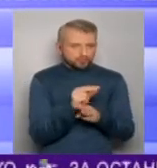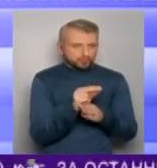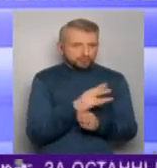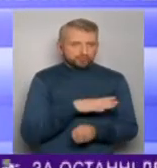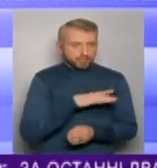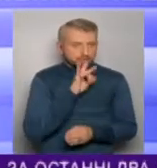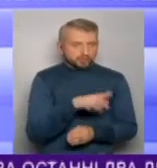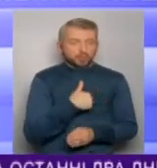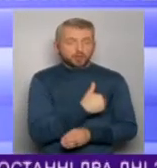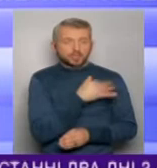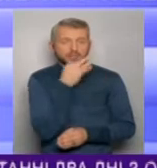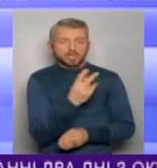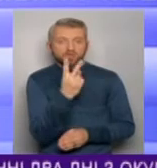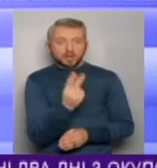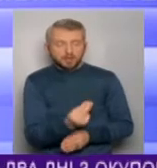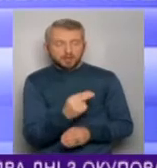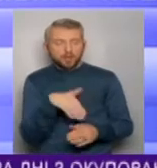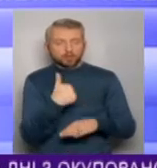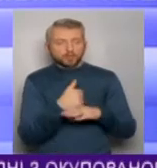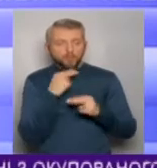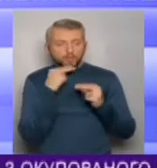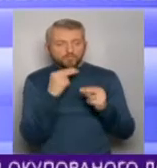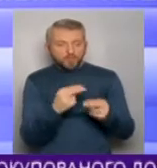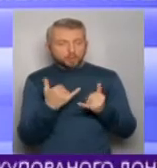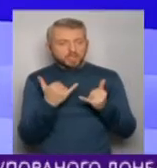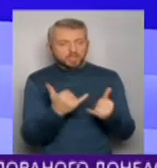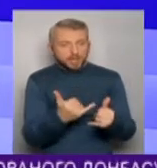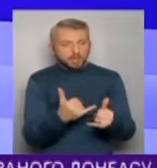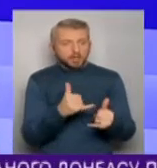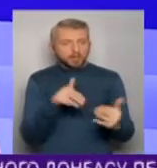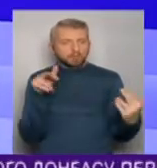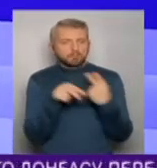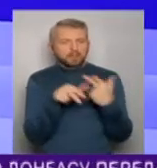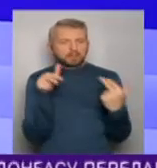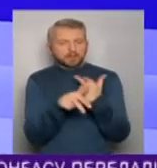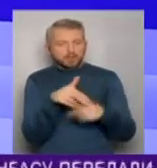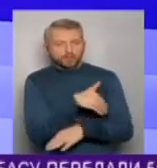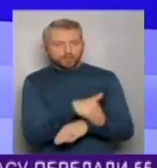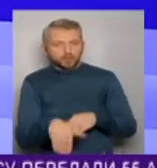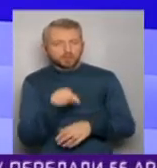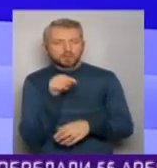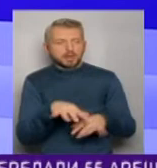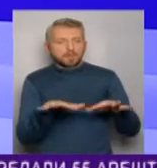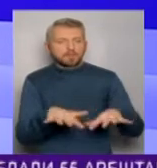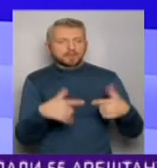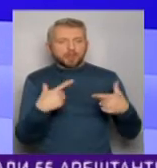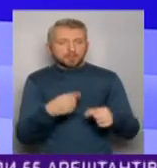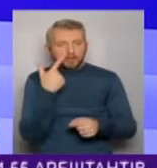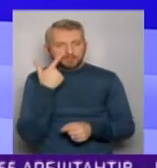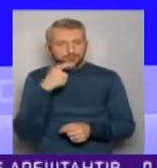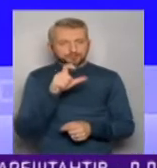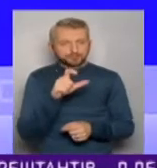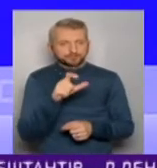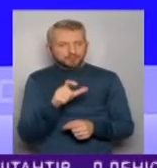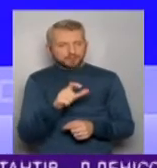що два дні основну увагу ми приділяли все-таки магістральним вулицям і тим містам, де в основному йде